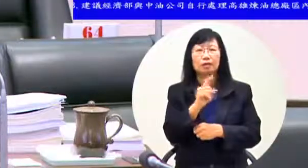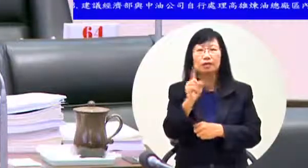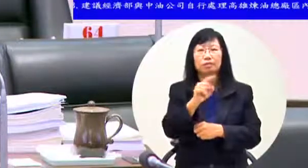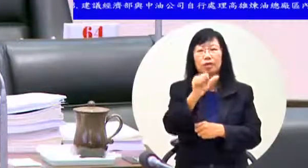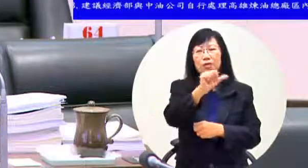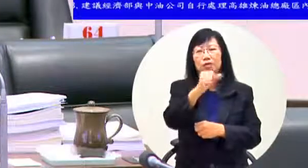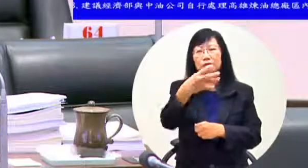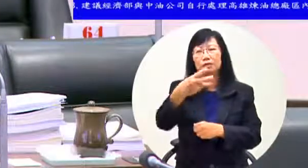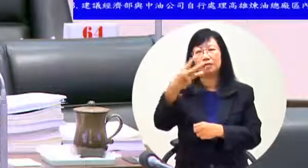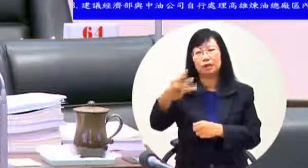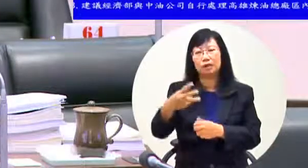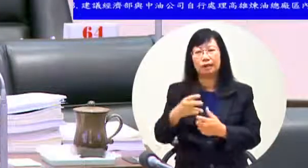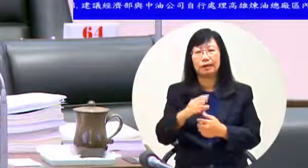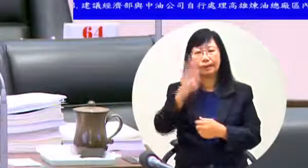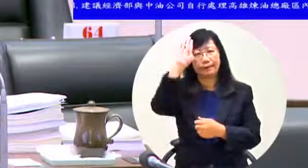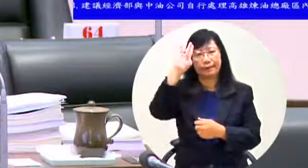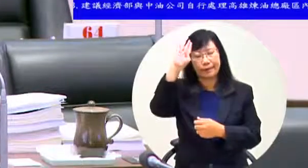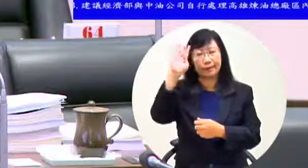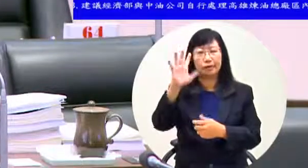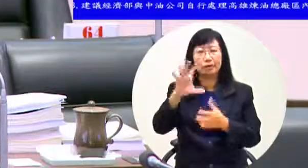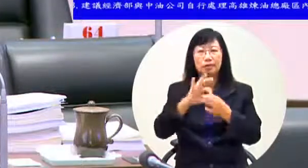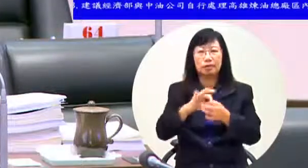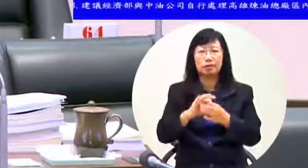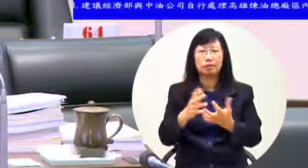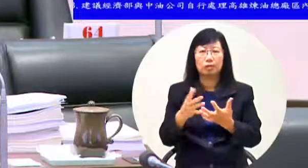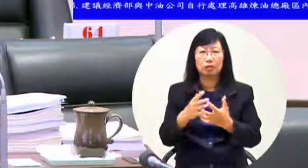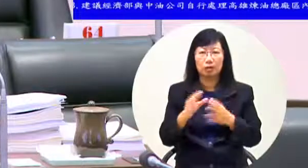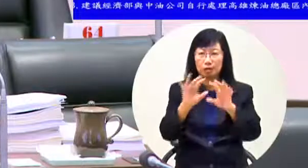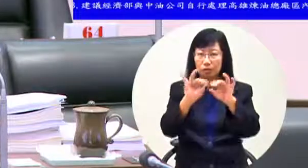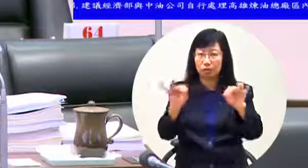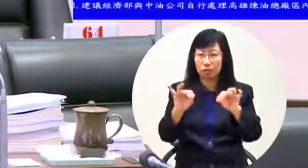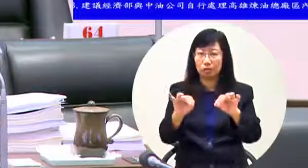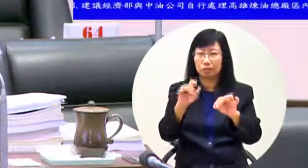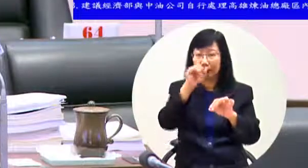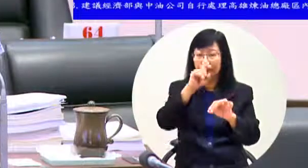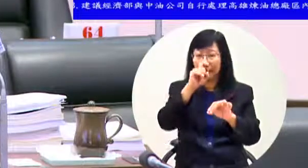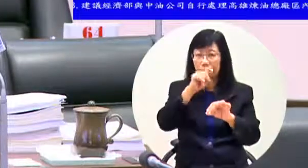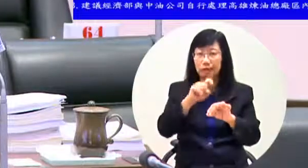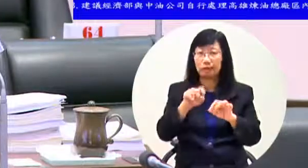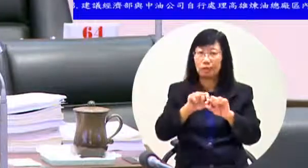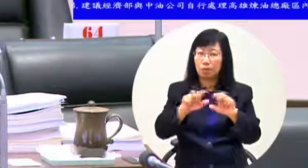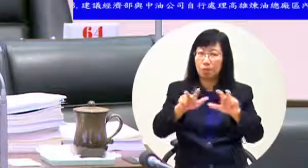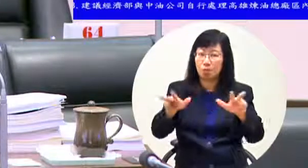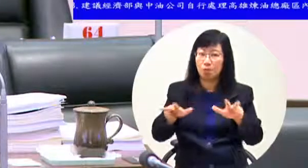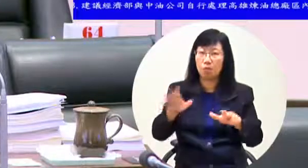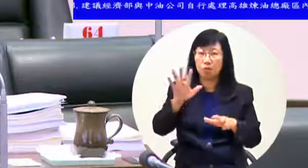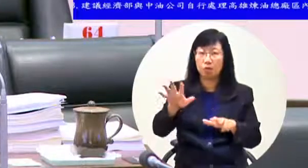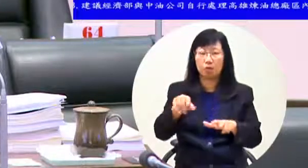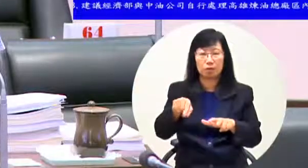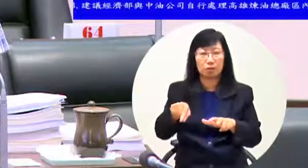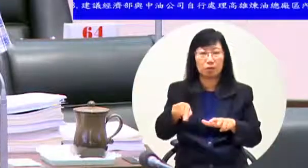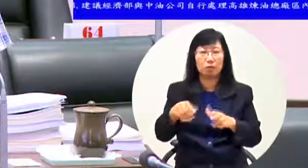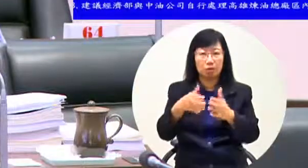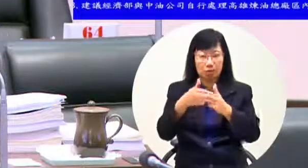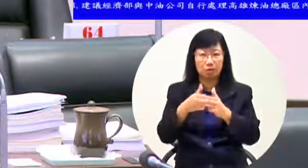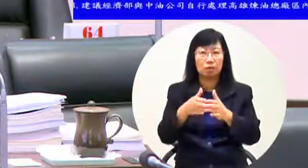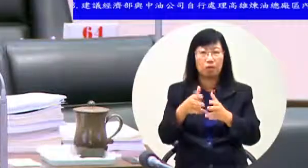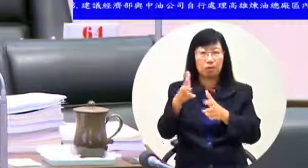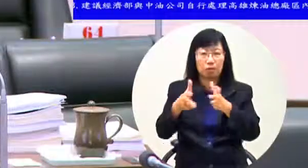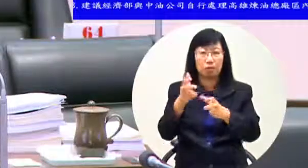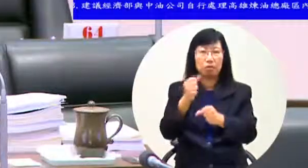污染土壤，有土壤污染的那些处理厂，当然依照条例它可